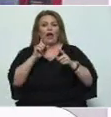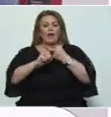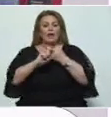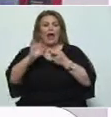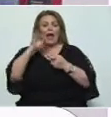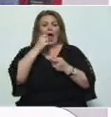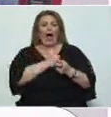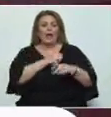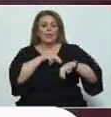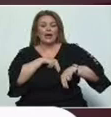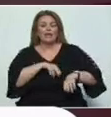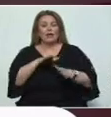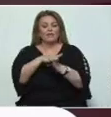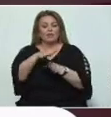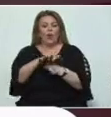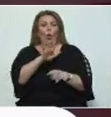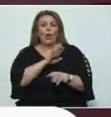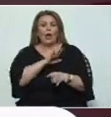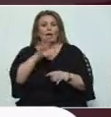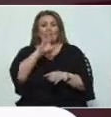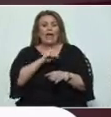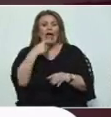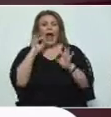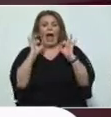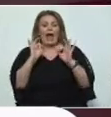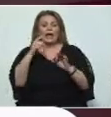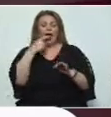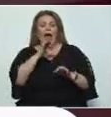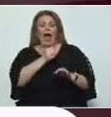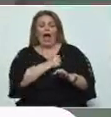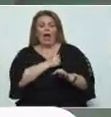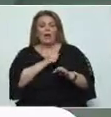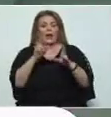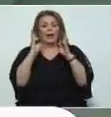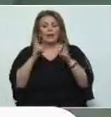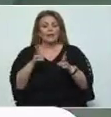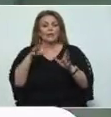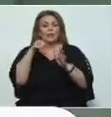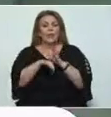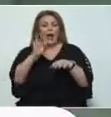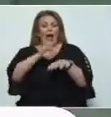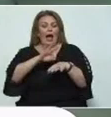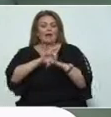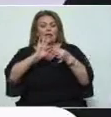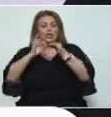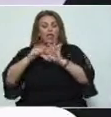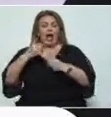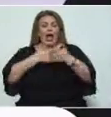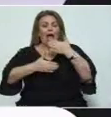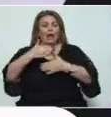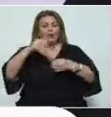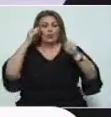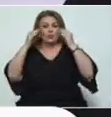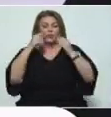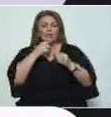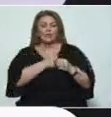əlaqədar hərbi xidmət vəzifələrini yerinə yetirərkən və ya həqiqi hərbi xidmət dövründə xəsarət alması və ya xəstələnməsi nəticəsində əlilliyi müəyyən